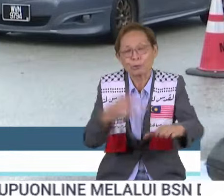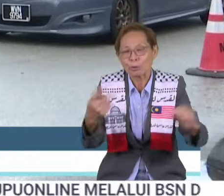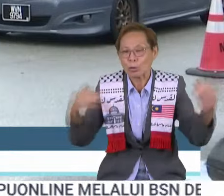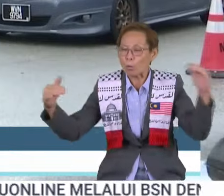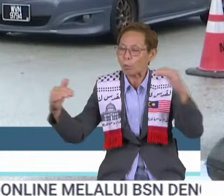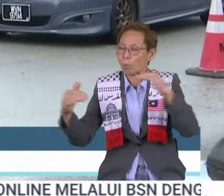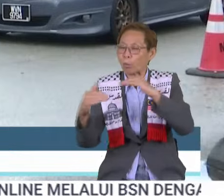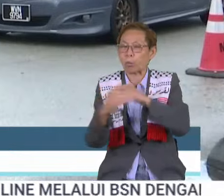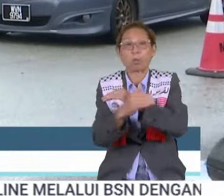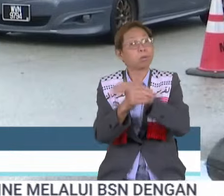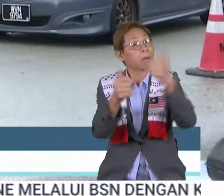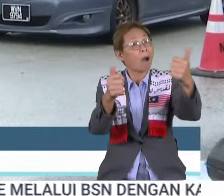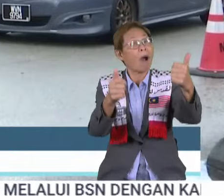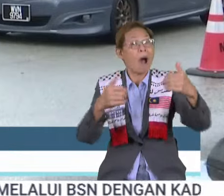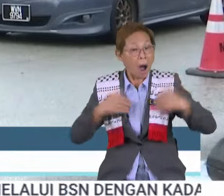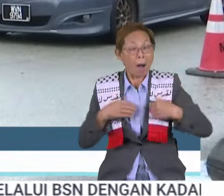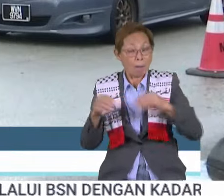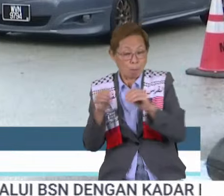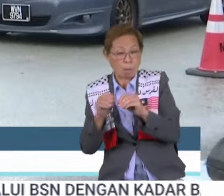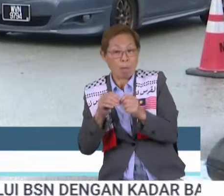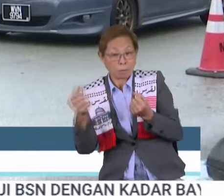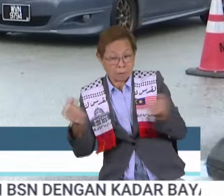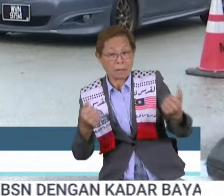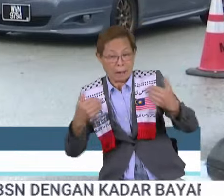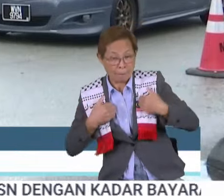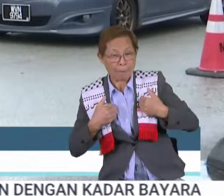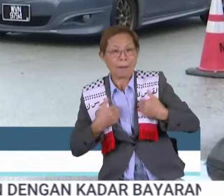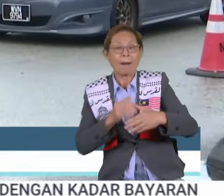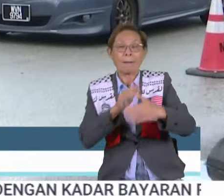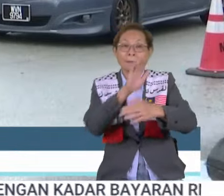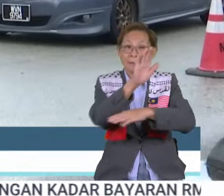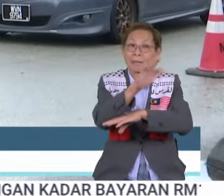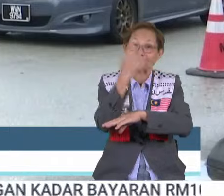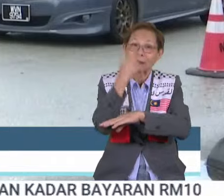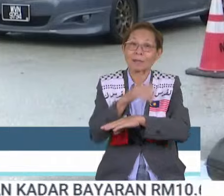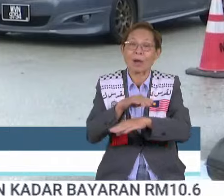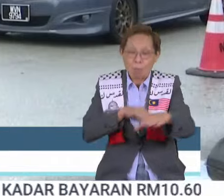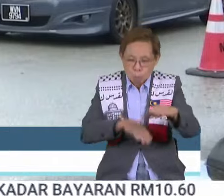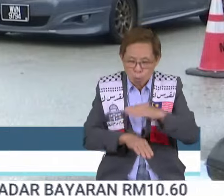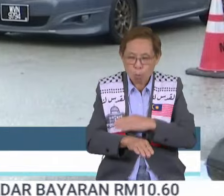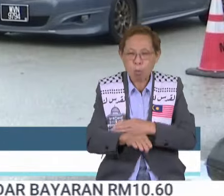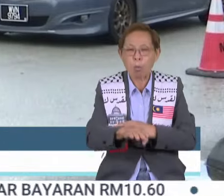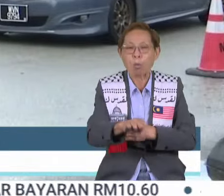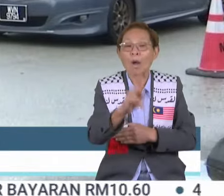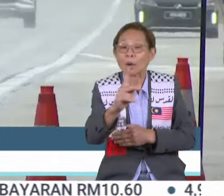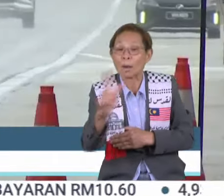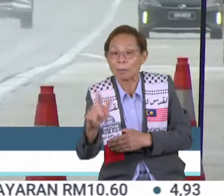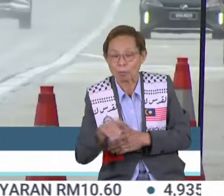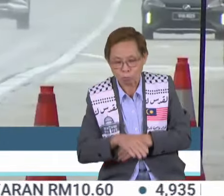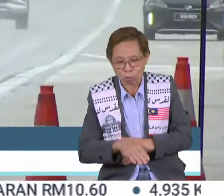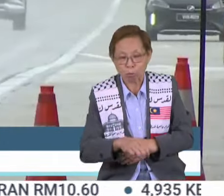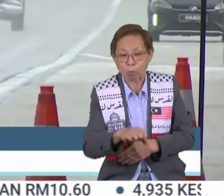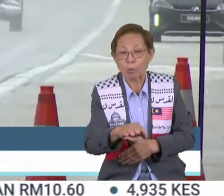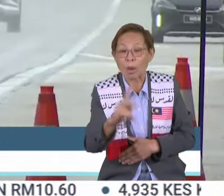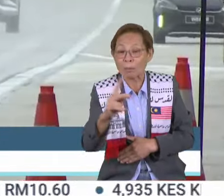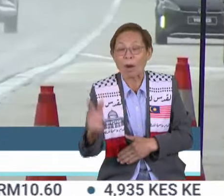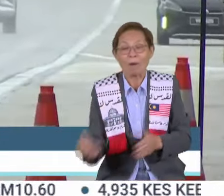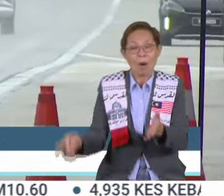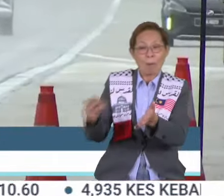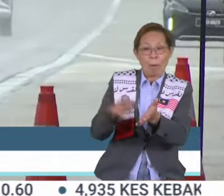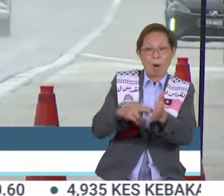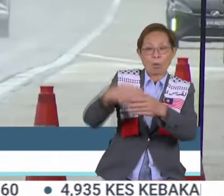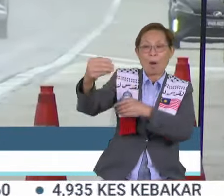arah meskipun berlaku peningkatan jumlah kenderaan pada sebelah tengah hari tadi menghala ke ibu negara. Dan sementara itu menurut